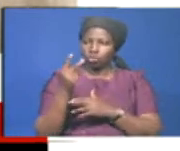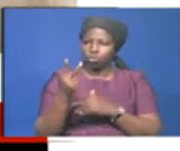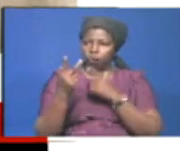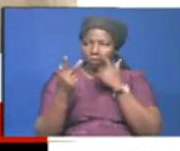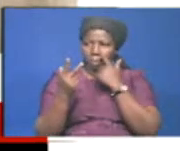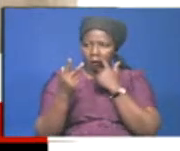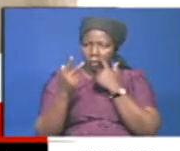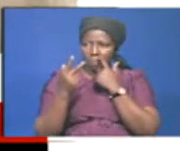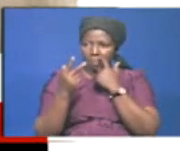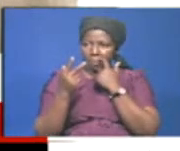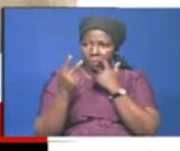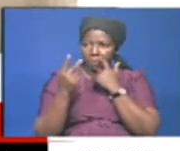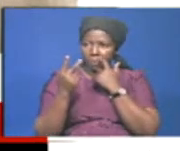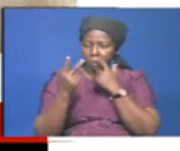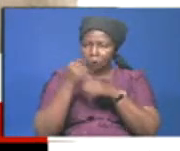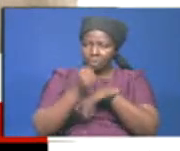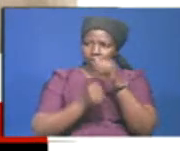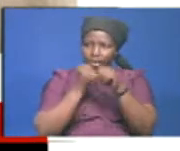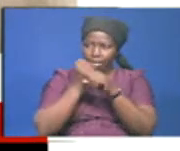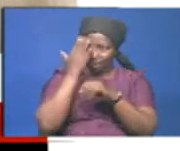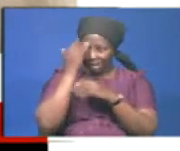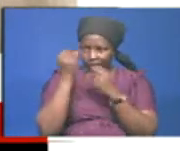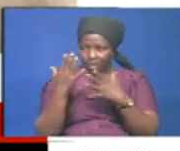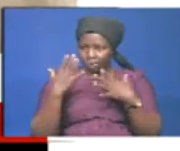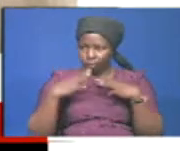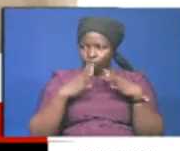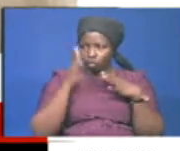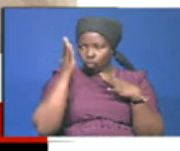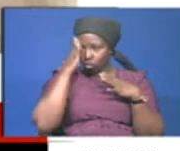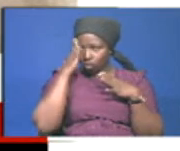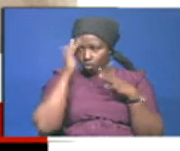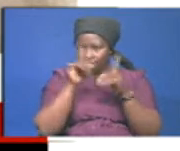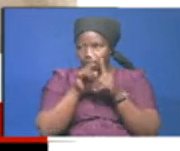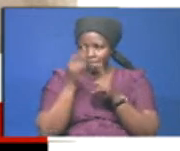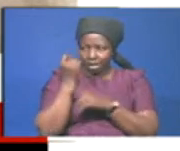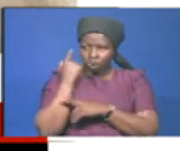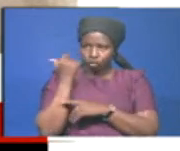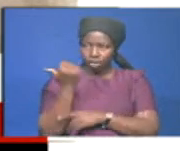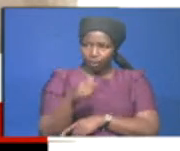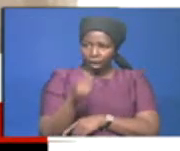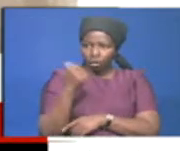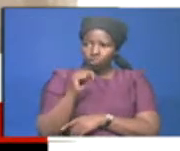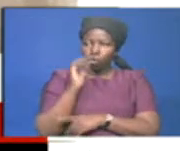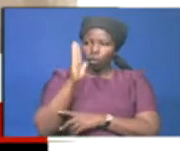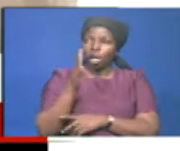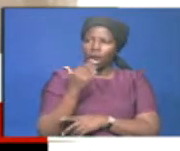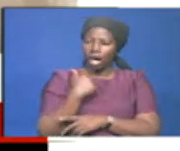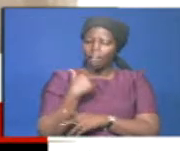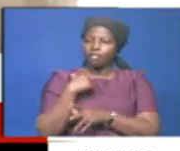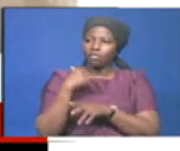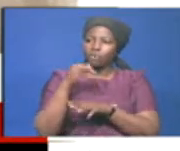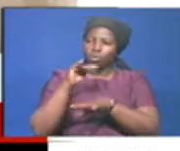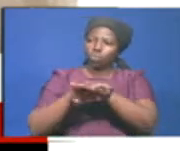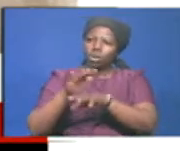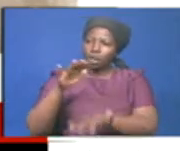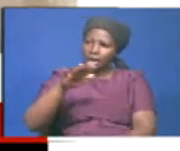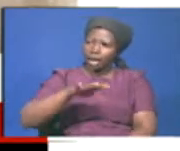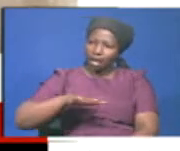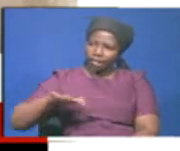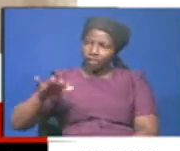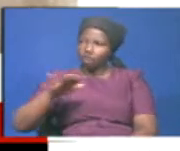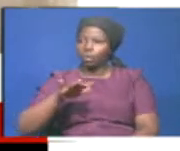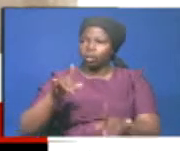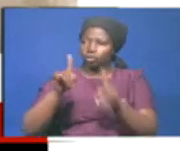najua wengi hawajaijua na hawajaielewa, kutakuwa na mazingira mzuri na pia